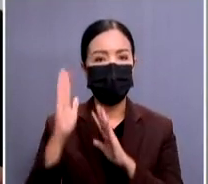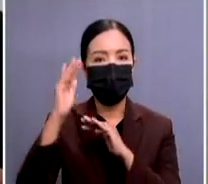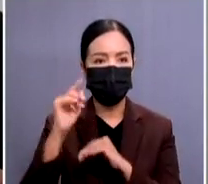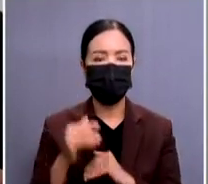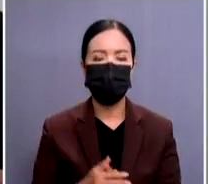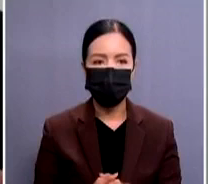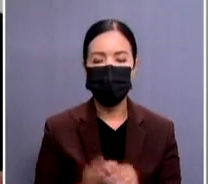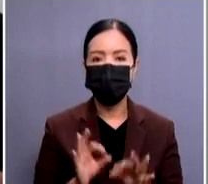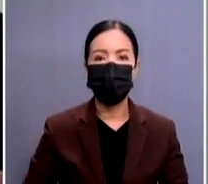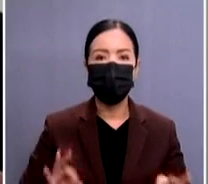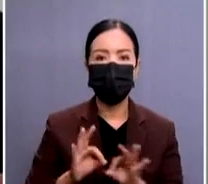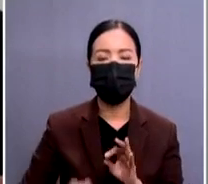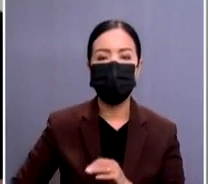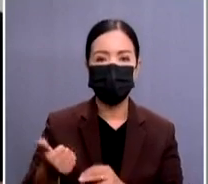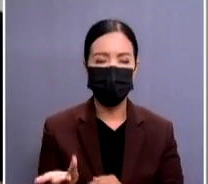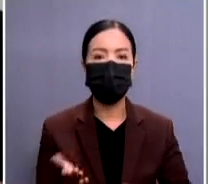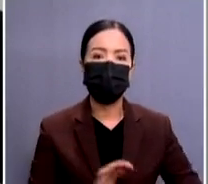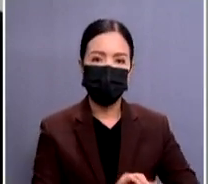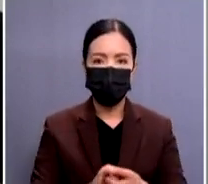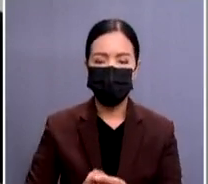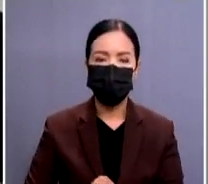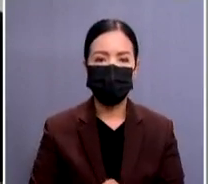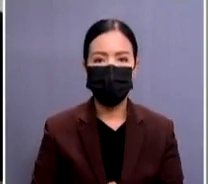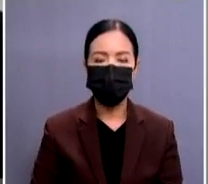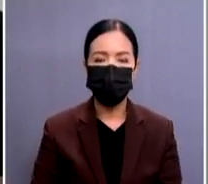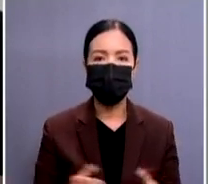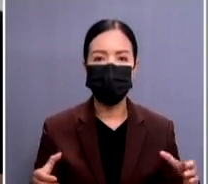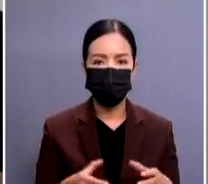สิ่งสำคัญที่สุดตอนนี้คือการร่วมมือกันนะครับการเป็นทีมเวิร์คนะครับ